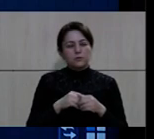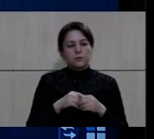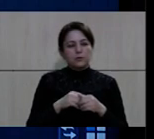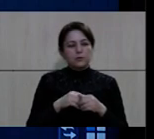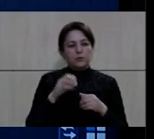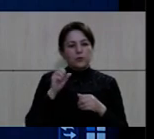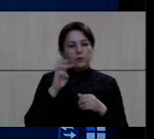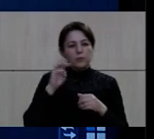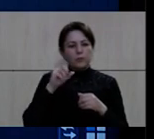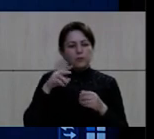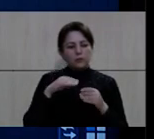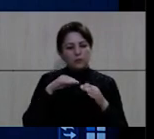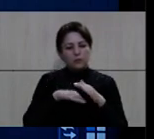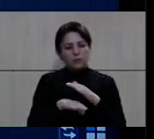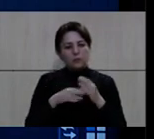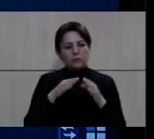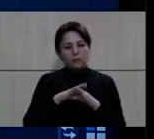Амалдың тегеді бәжәріп оламыз.